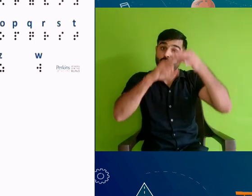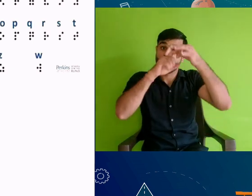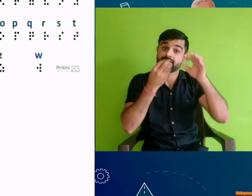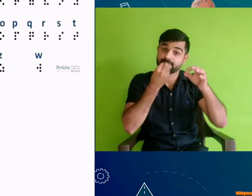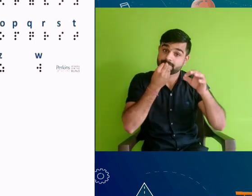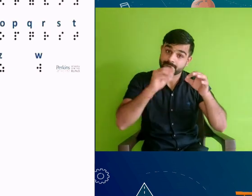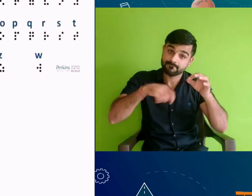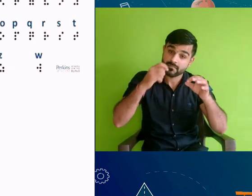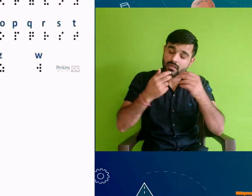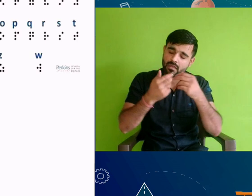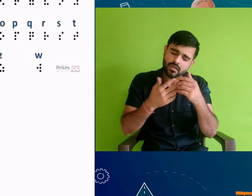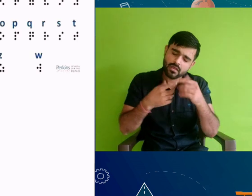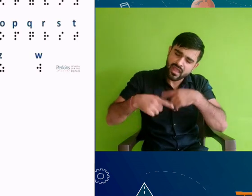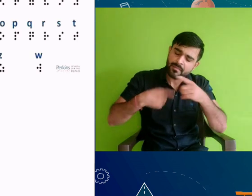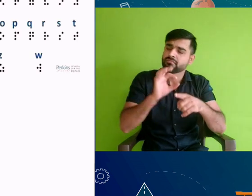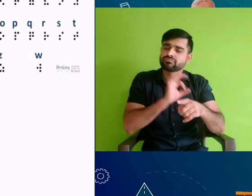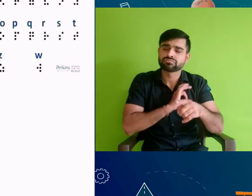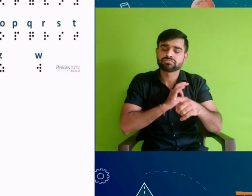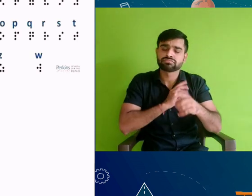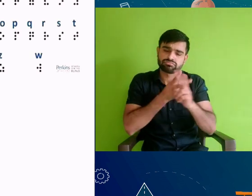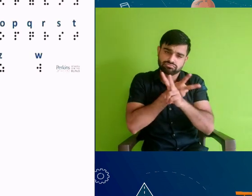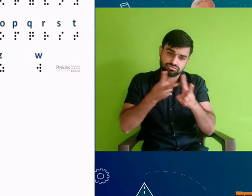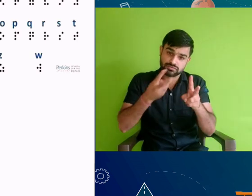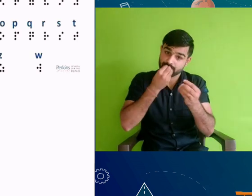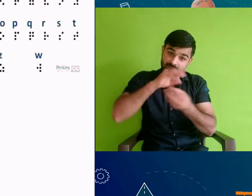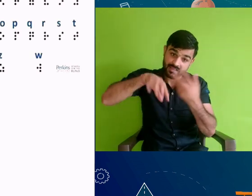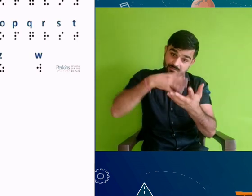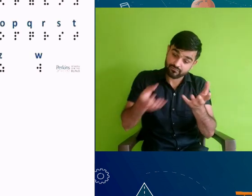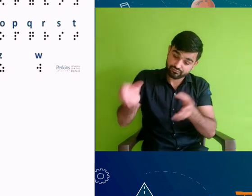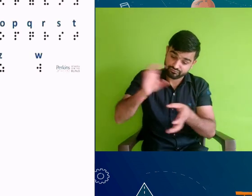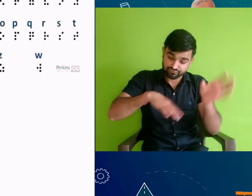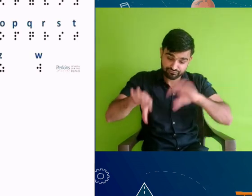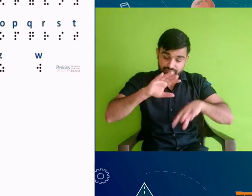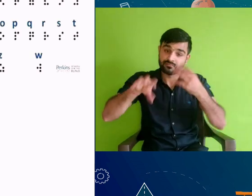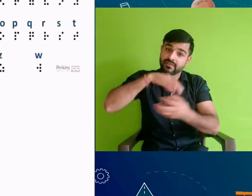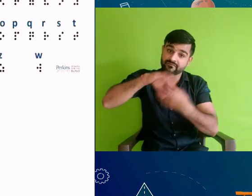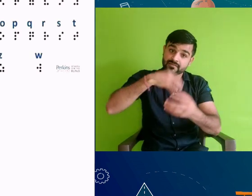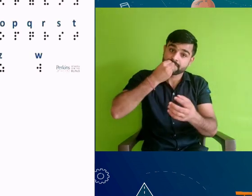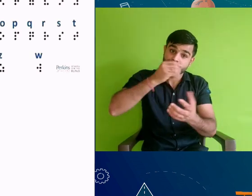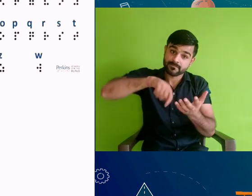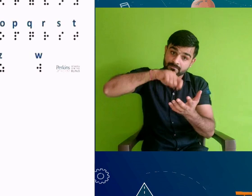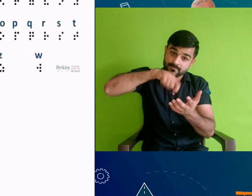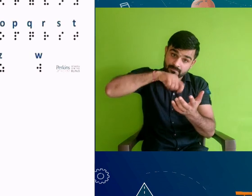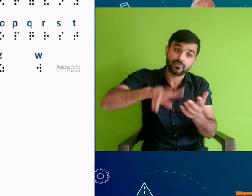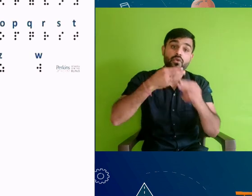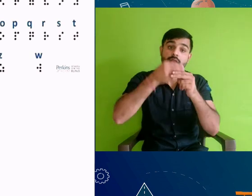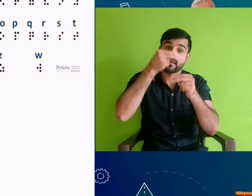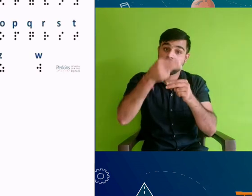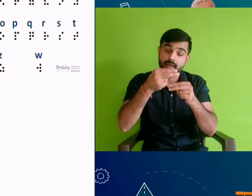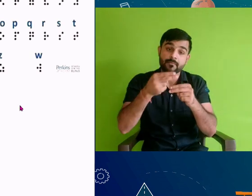बहुत frequent, बहुत सारी vegetables से जो बनती है recipe, ऐसी dish, उसकी recipe और उसका नाम आप audio record